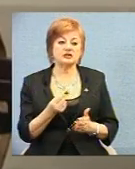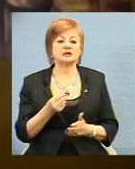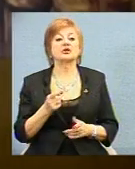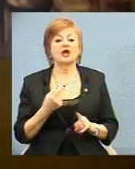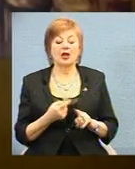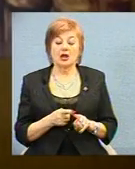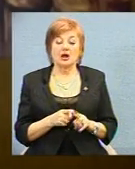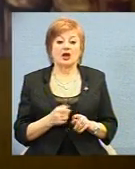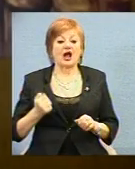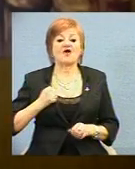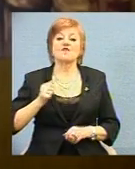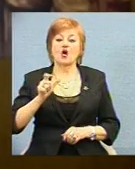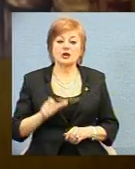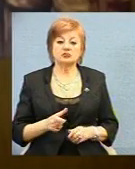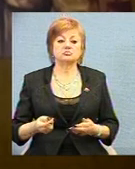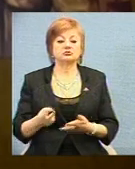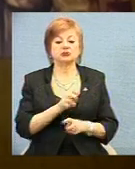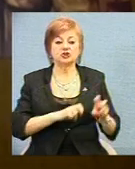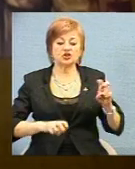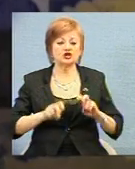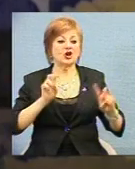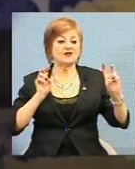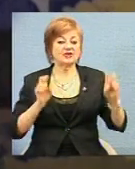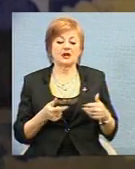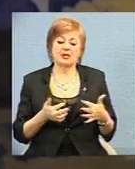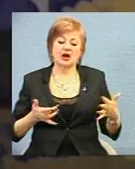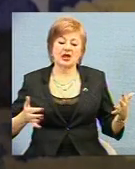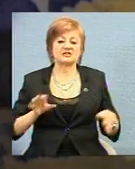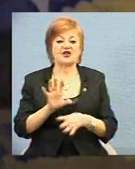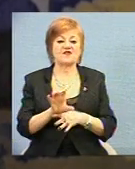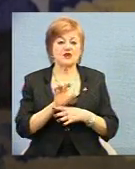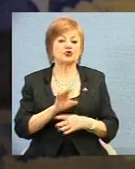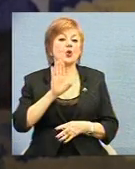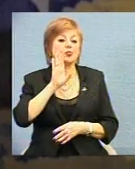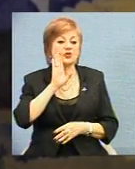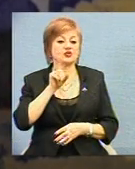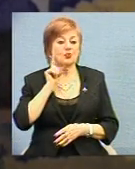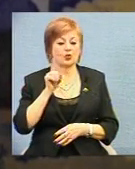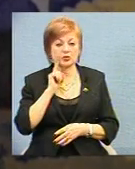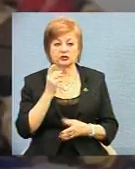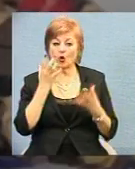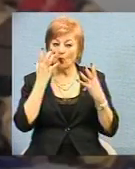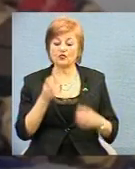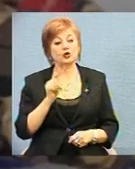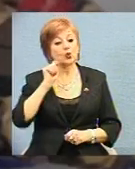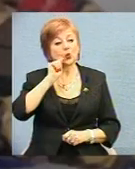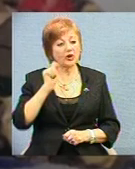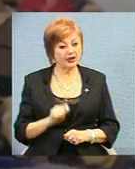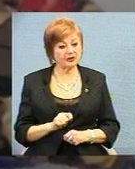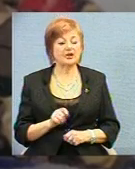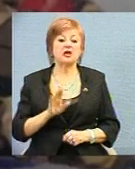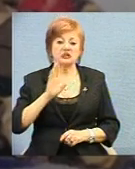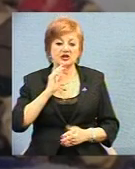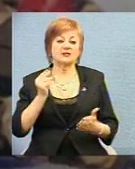японській ілюстрації». Шукаючи для себе нові теми серед цього розмаїття фотографій в інтернеті, молода художниця зацікавилася Україною. Дівчина в стилі